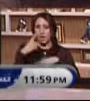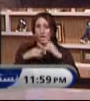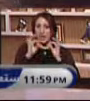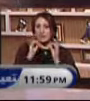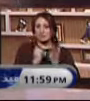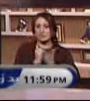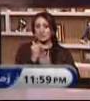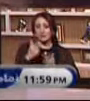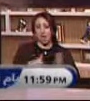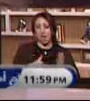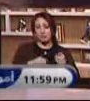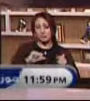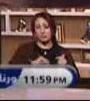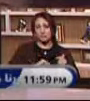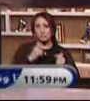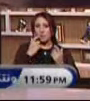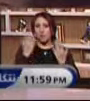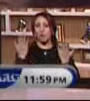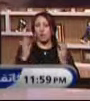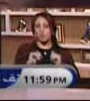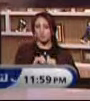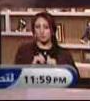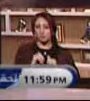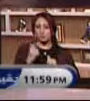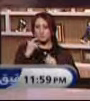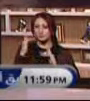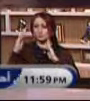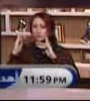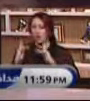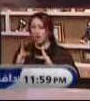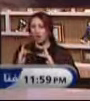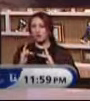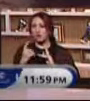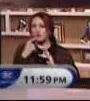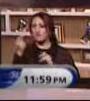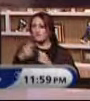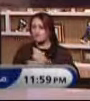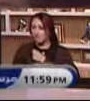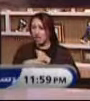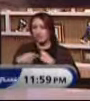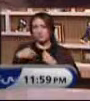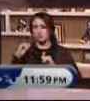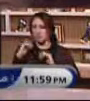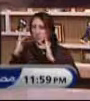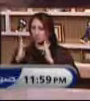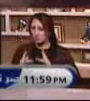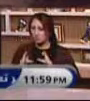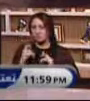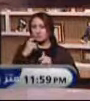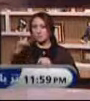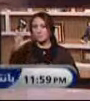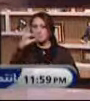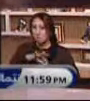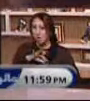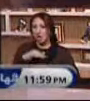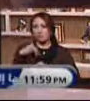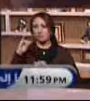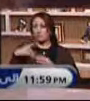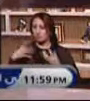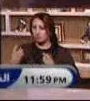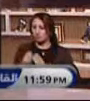هذا يلين قلب. نمرة اثنين اجلس مع من هو اقل مني مالا اقل مني صحة اقل مني جاها.